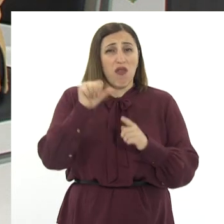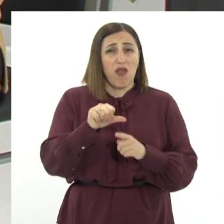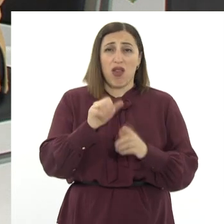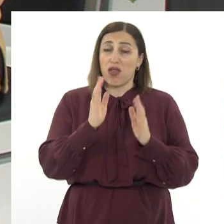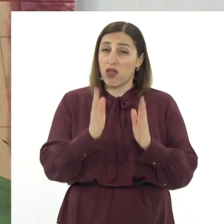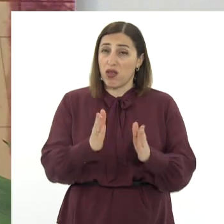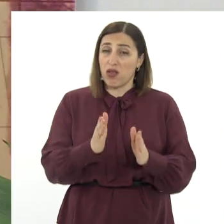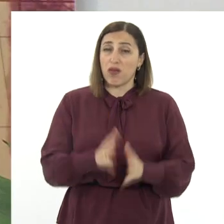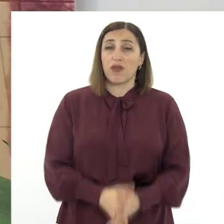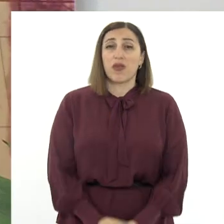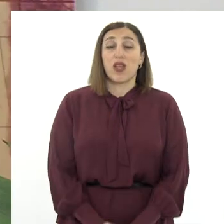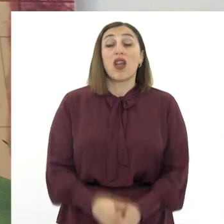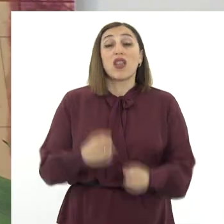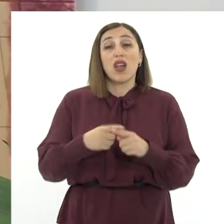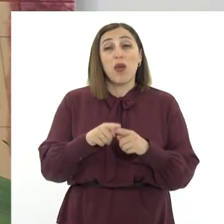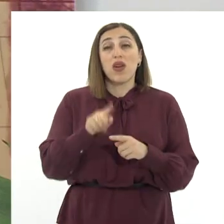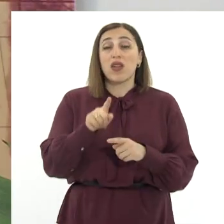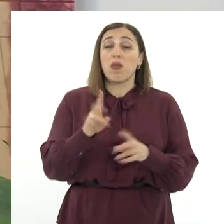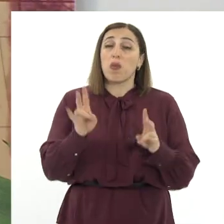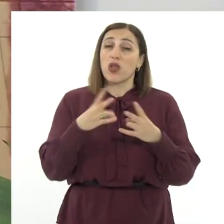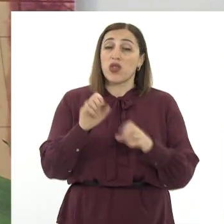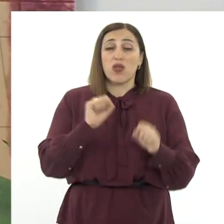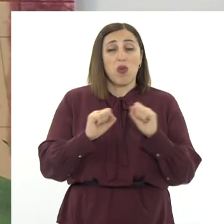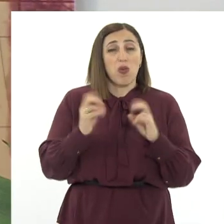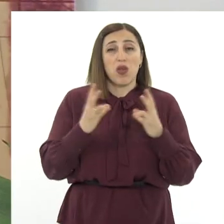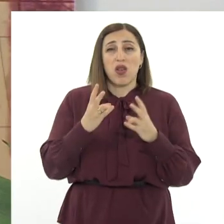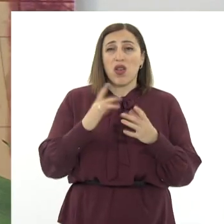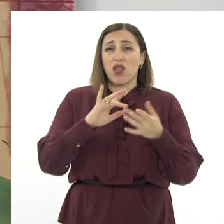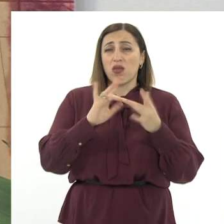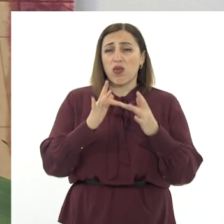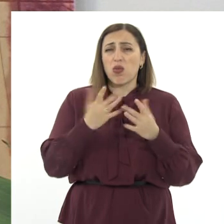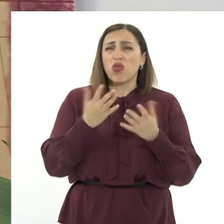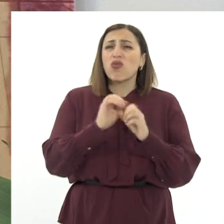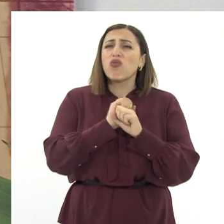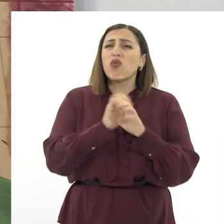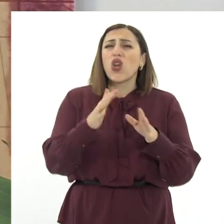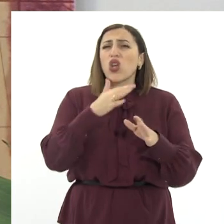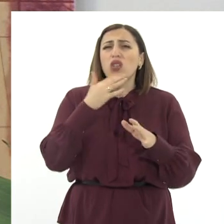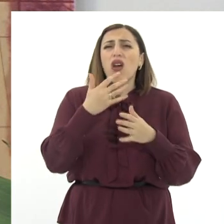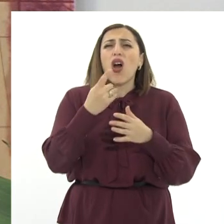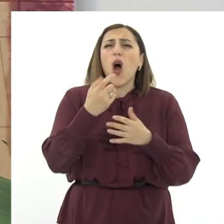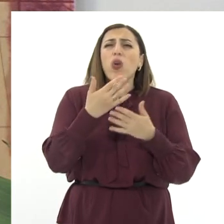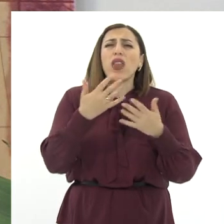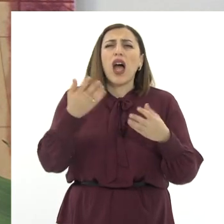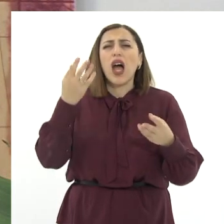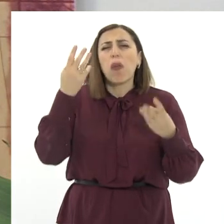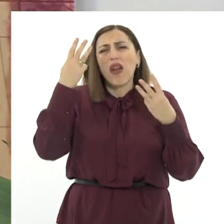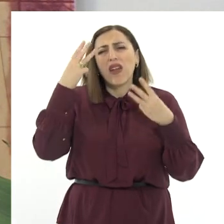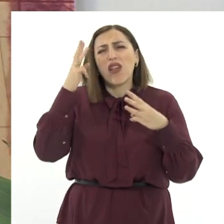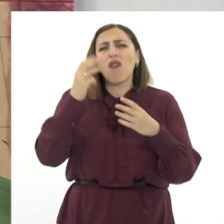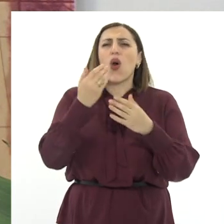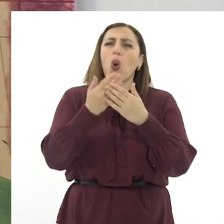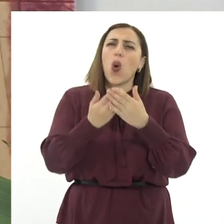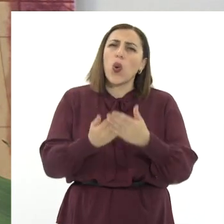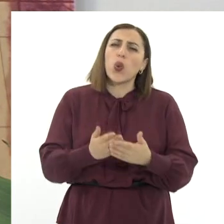վատ արդյունք, ինչից կուզեի, որ խուսափեն մարդիկ, որտեղ օրինակ համացանցում շատ-շատ տարբեր, իր հարյուրավոր